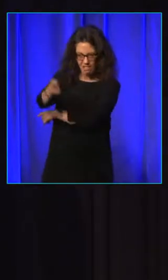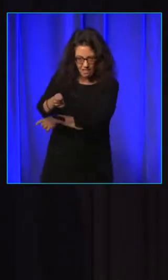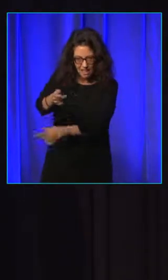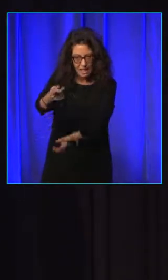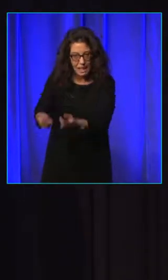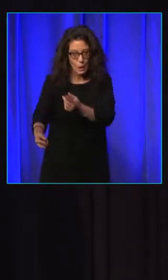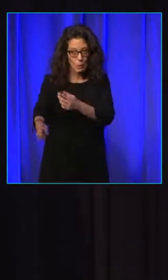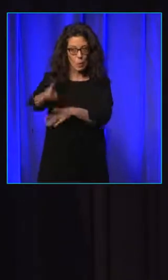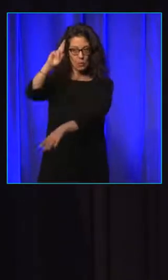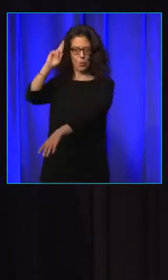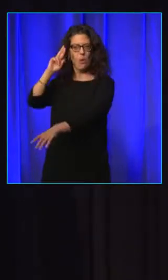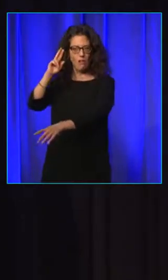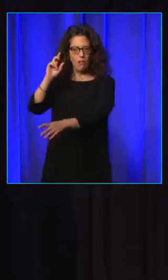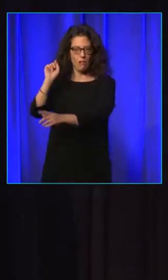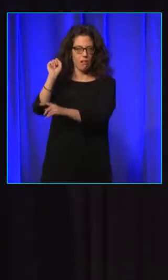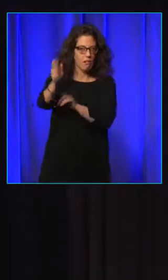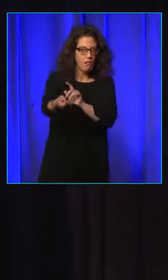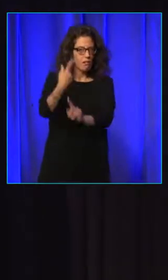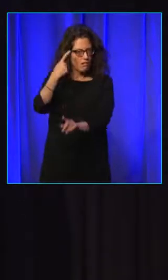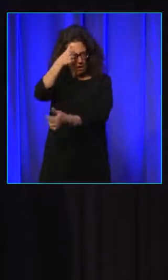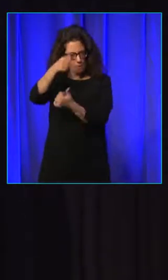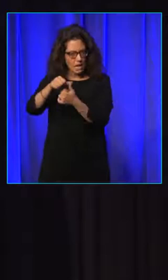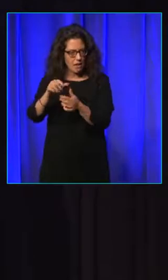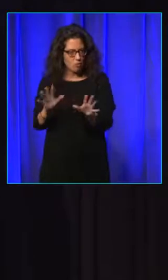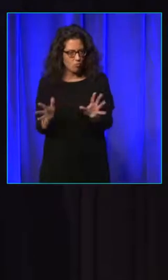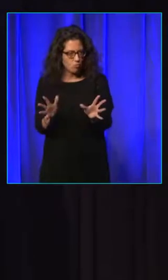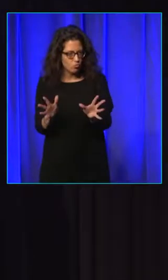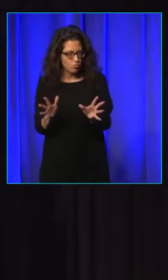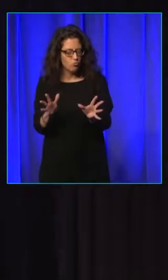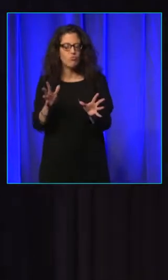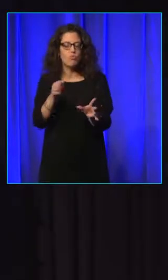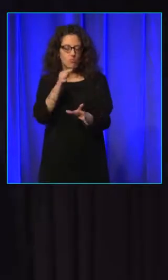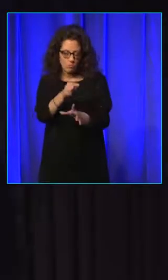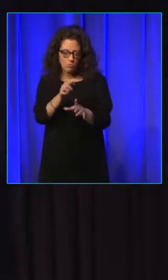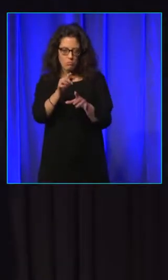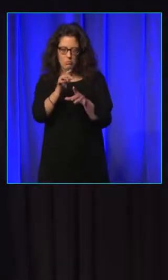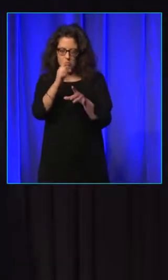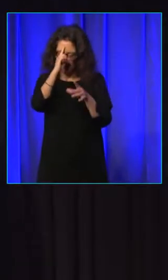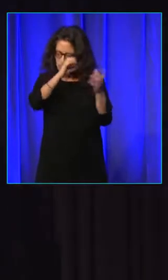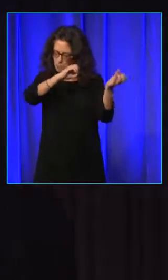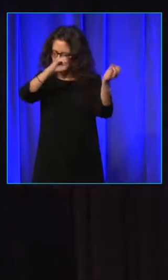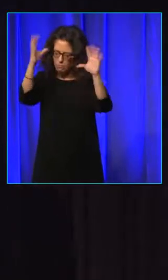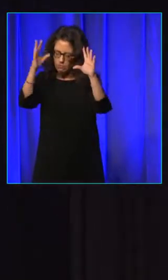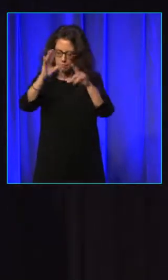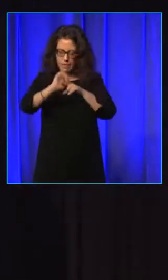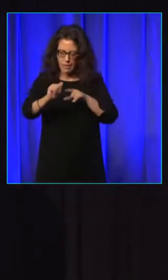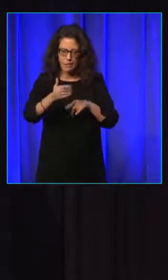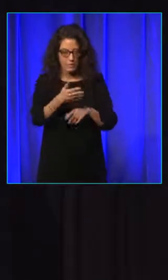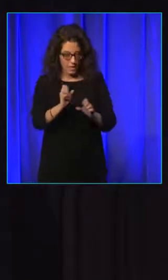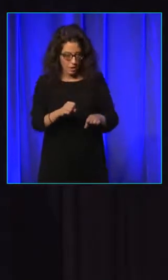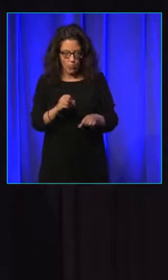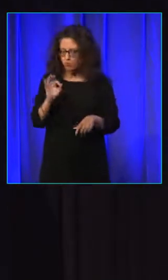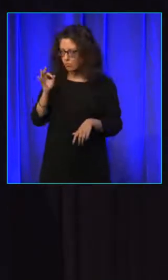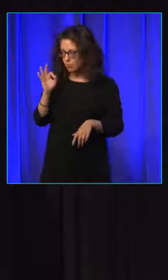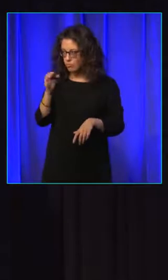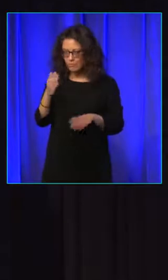service? D'accord. On va le faire. Tu vas le faire dans ta tête. On est d'accord. Est-ce qu'avant tu